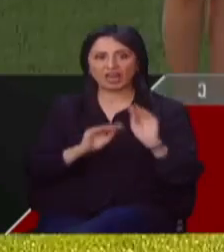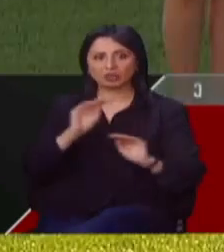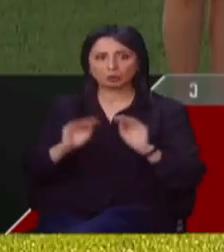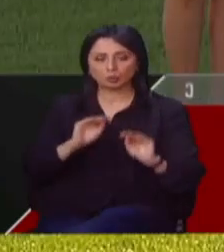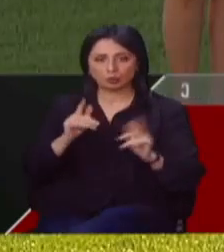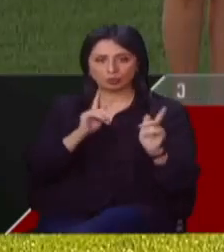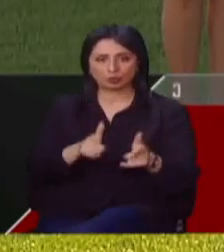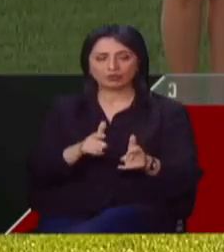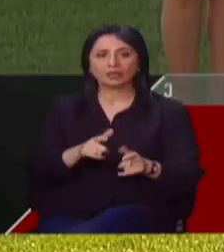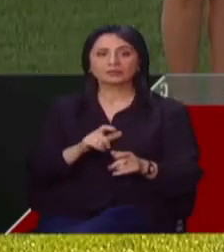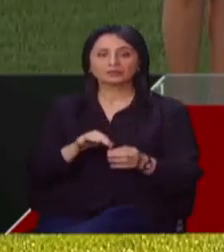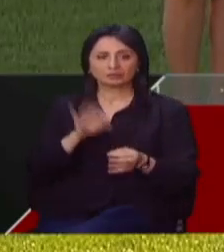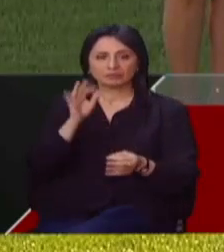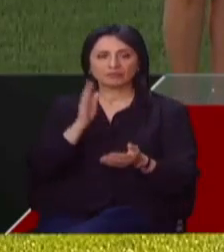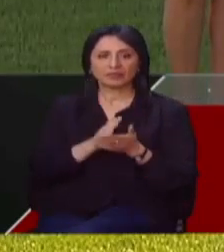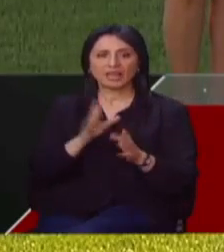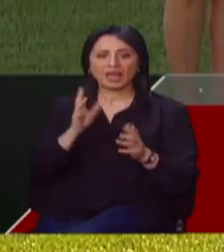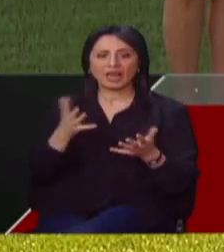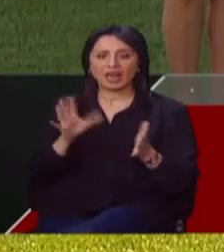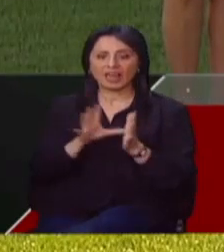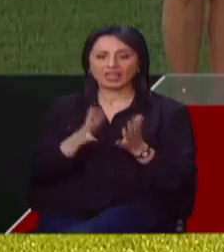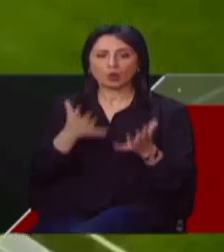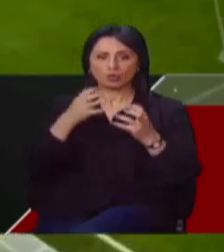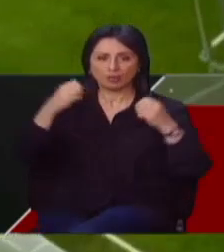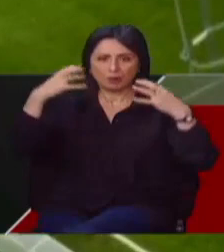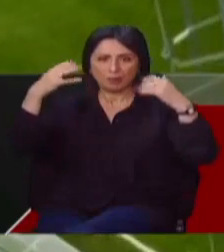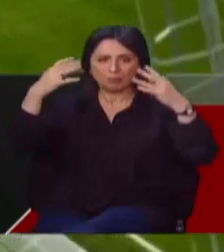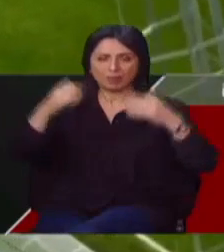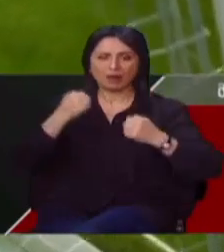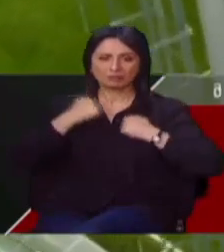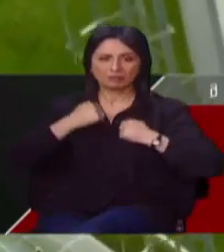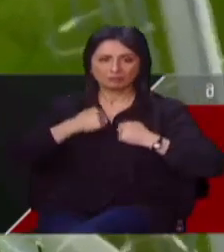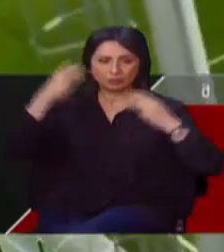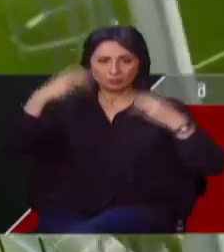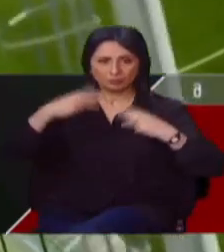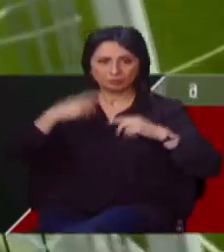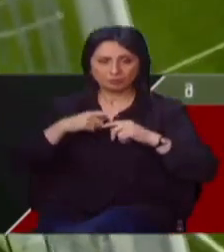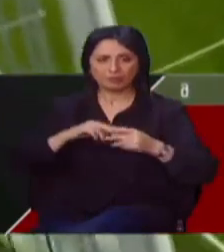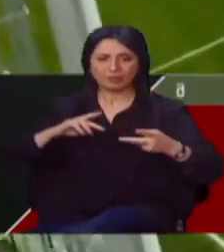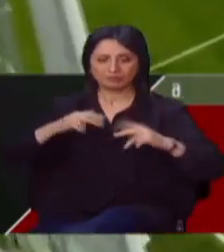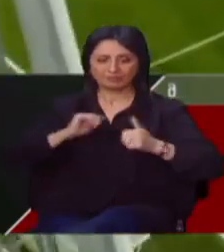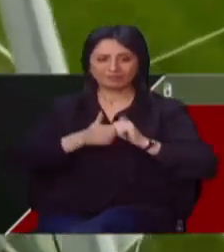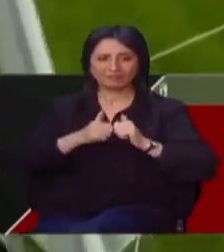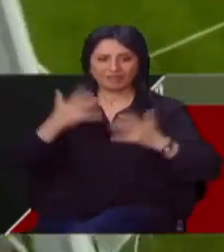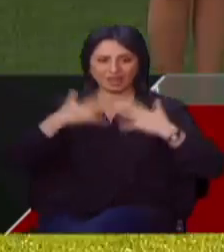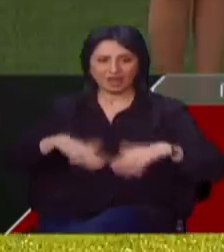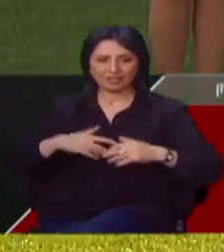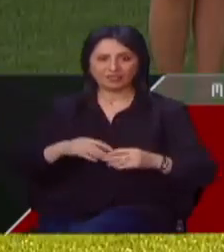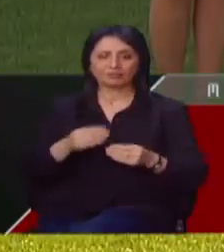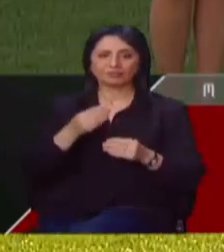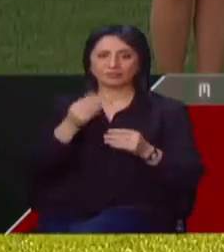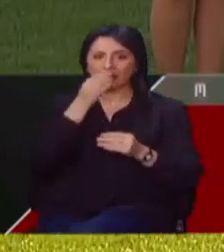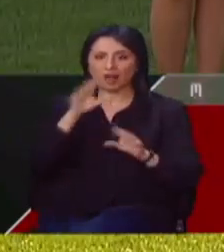არის მოწყობილი, აღჭურვილი არის ენერგოეფექტური განათებებით, საშხაპებით, გამოსაცვლელი ოთახებით,